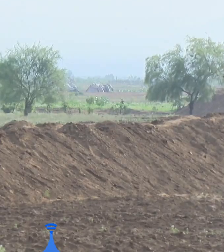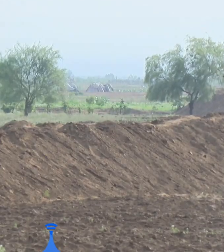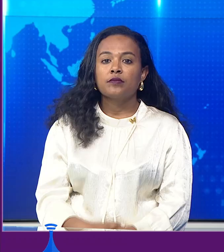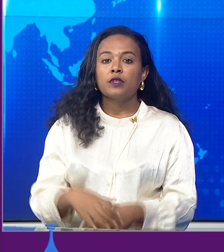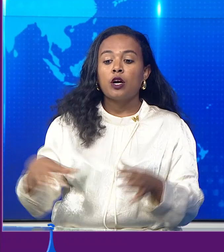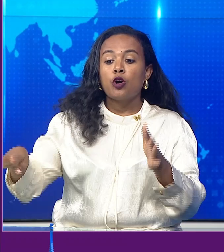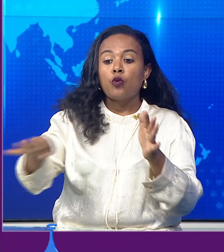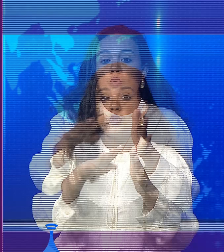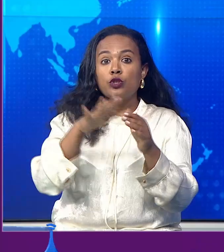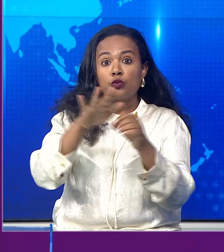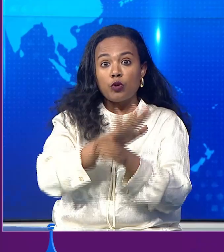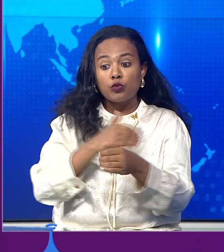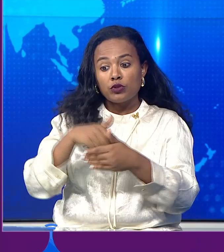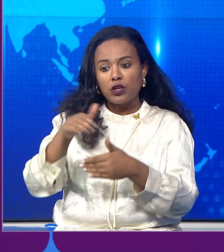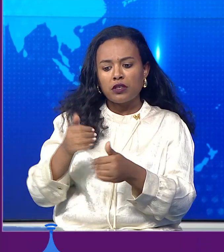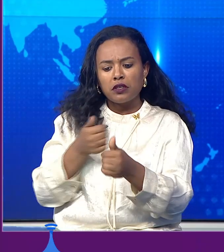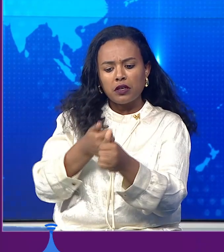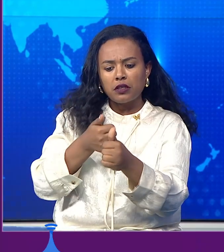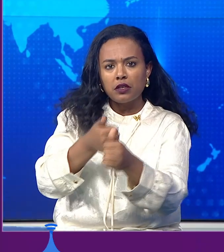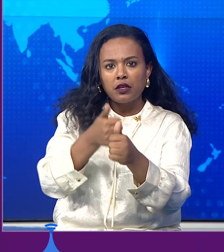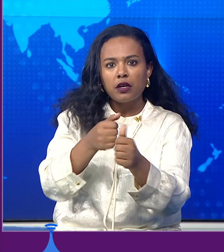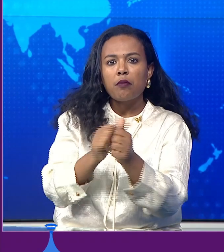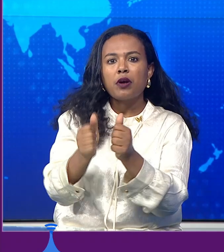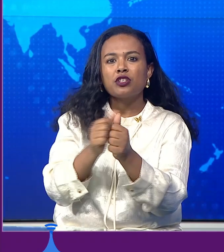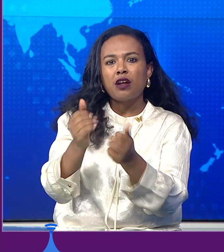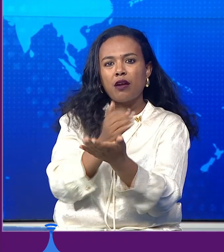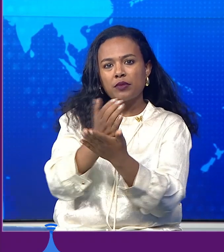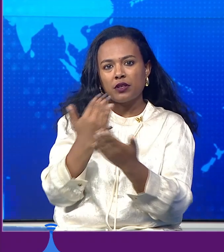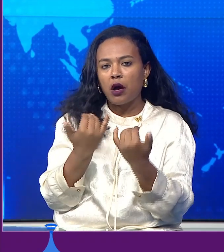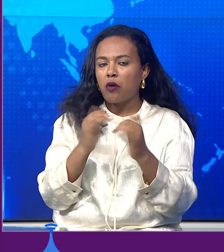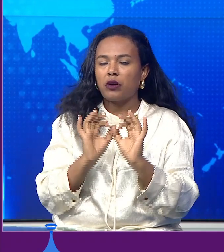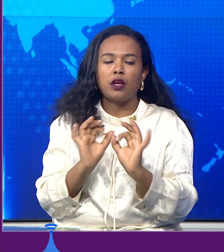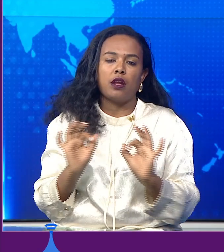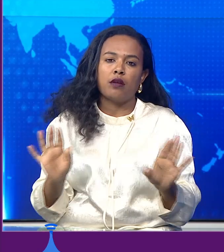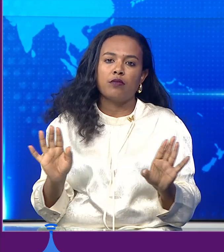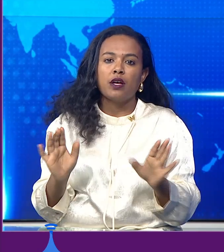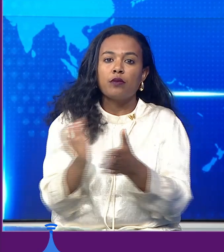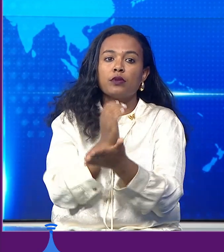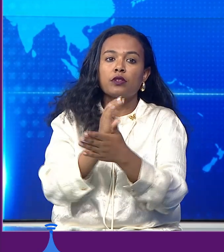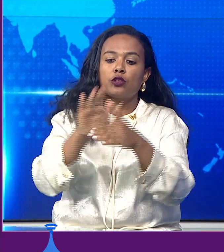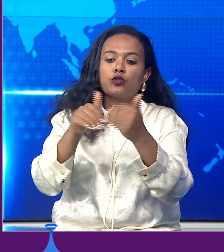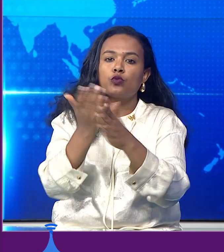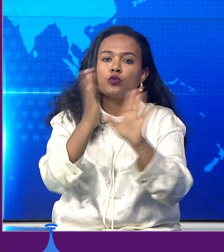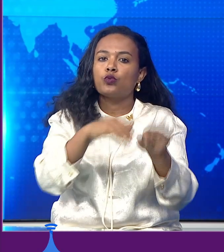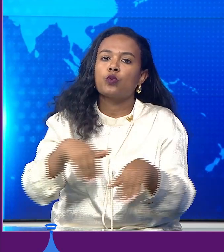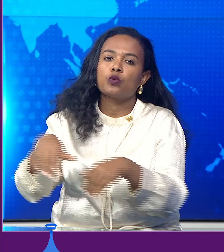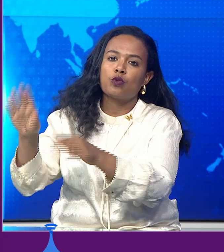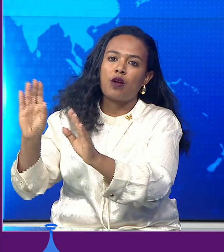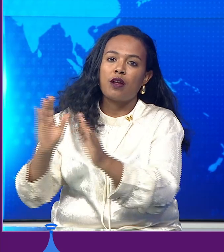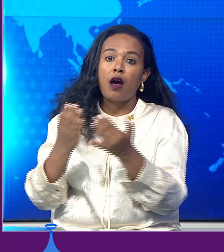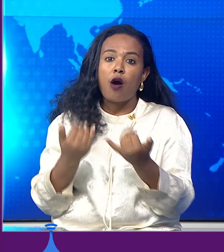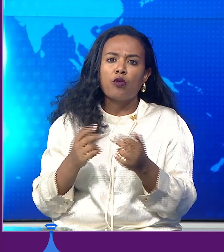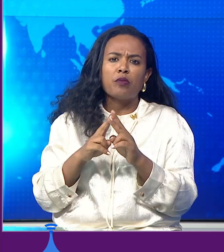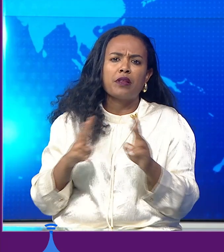ወንዝ ሞልቶ ሲሸሽ እየተከተልን ማሽላና ምርት ነበር። አሁን ግን የለንም። ምርታችን ሁሉ ተወስዷል። አሁን